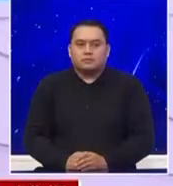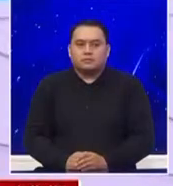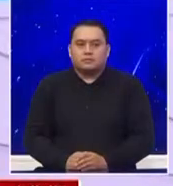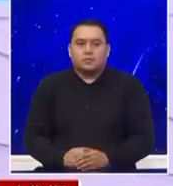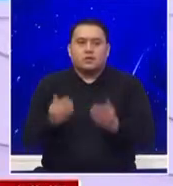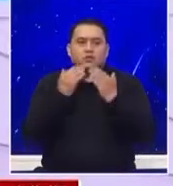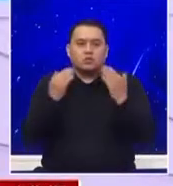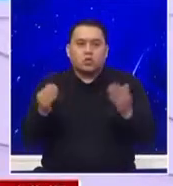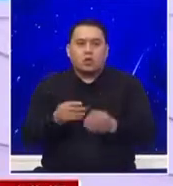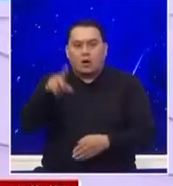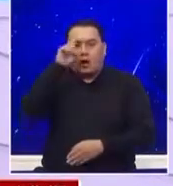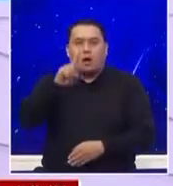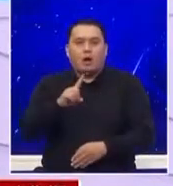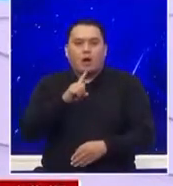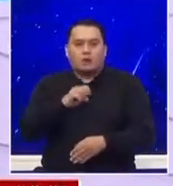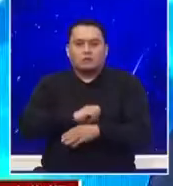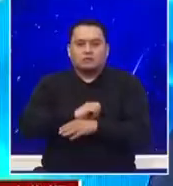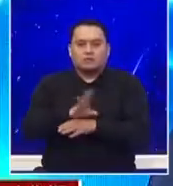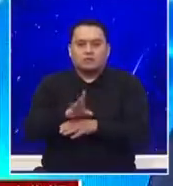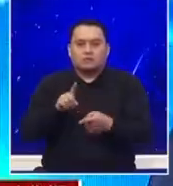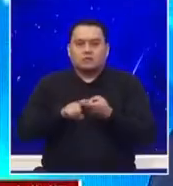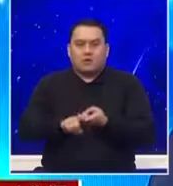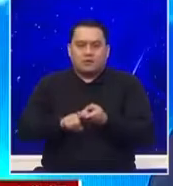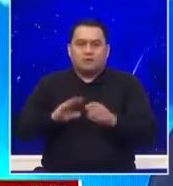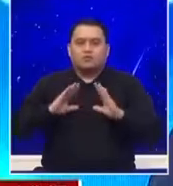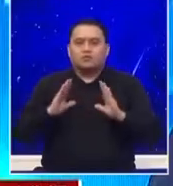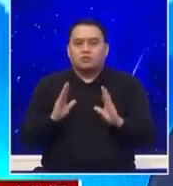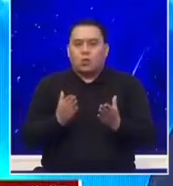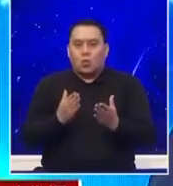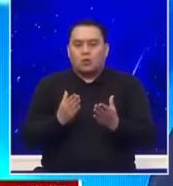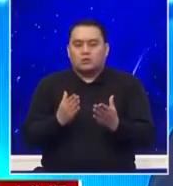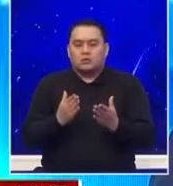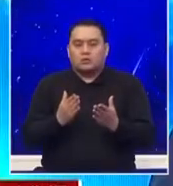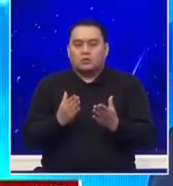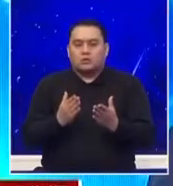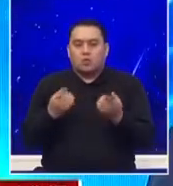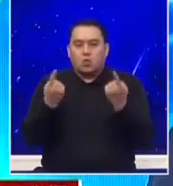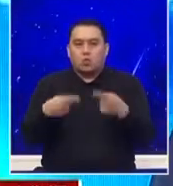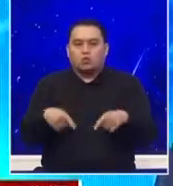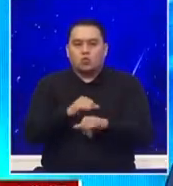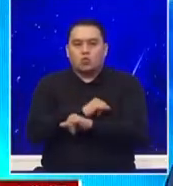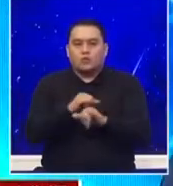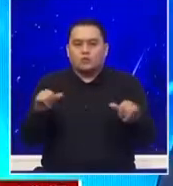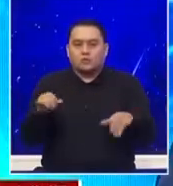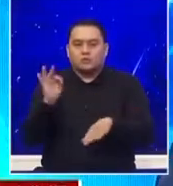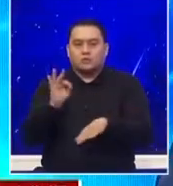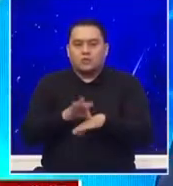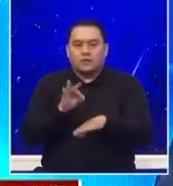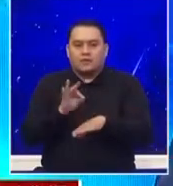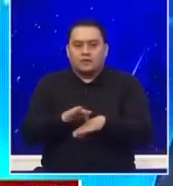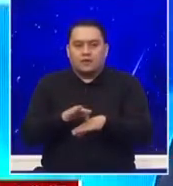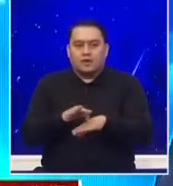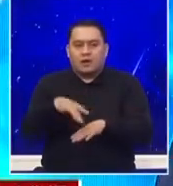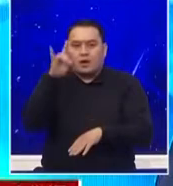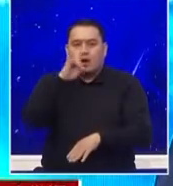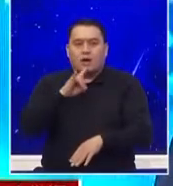Соңғы айда коронавирустық инфекция бойынша эпидемиологиялық жағдайдың нашарлауы байқалып отыр.